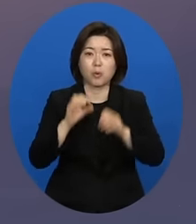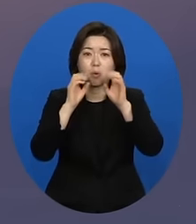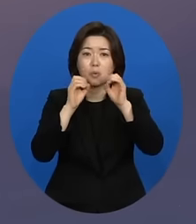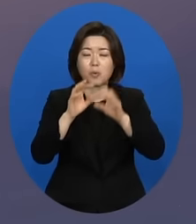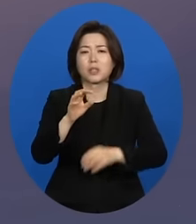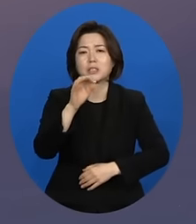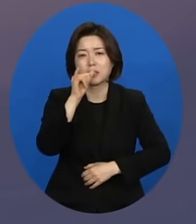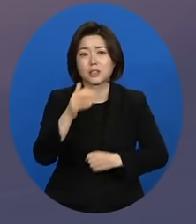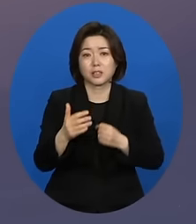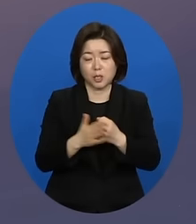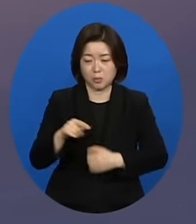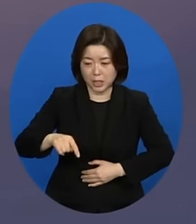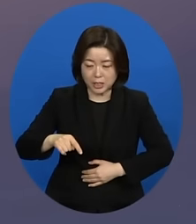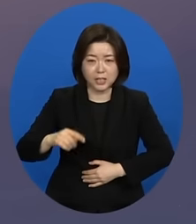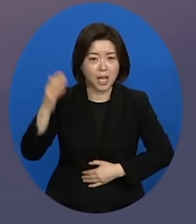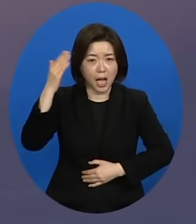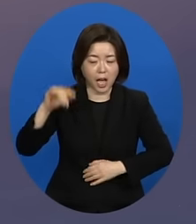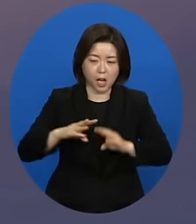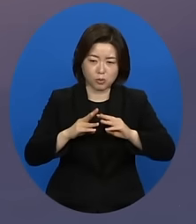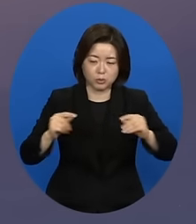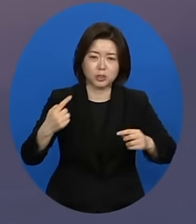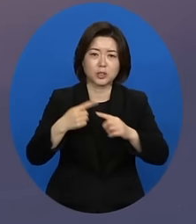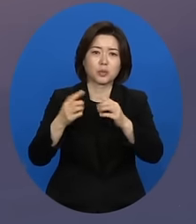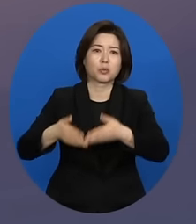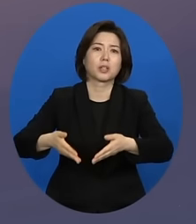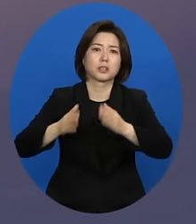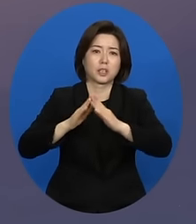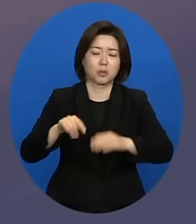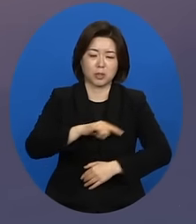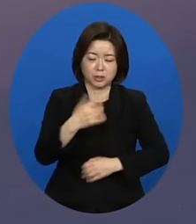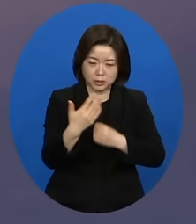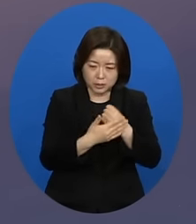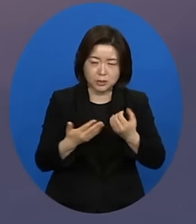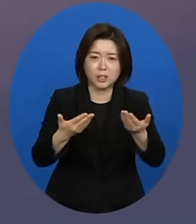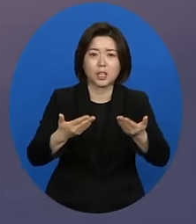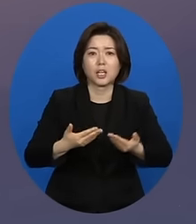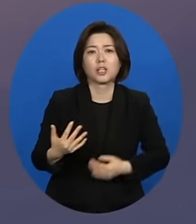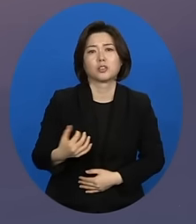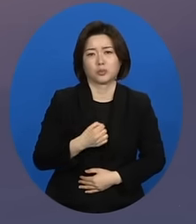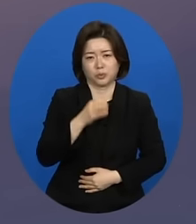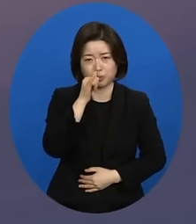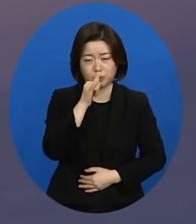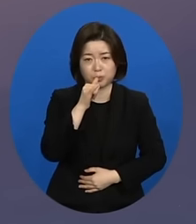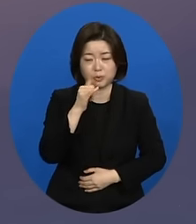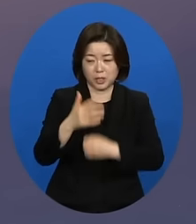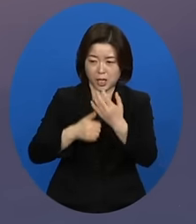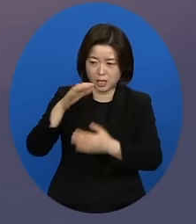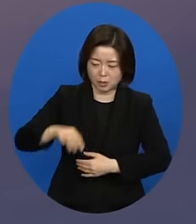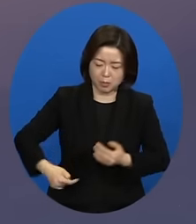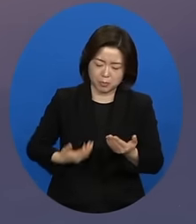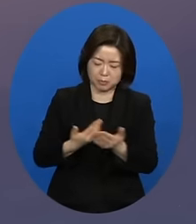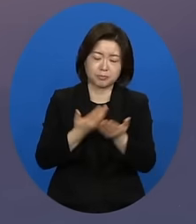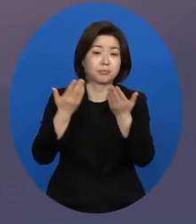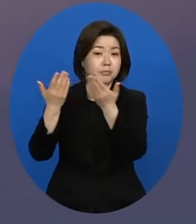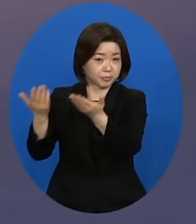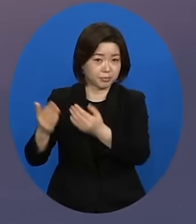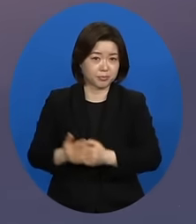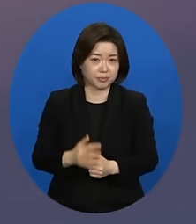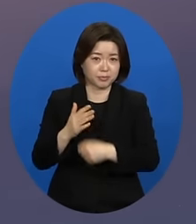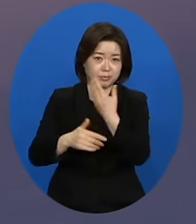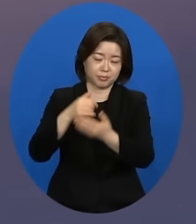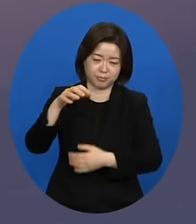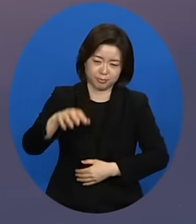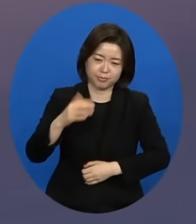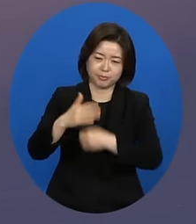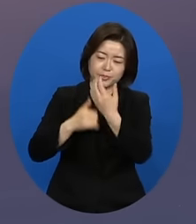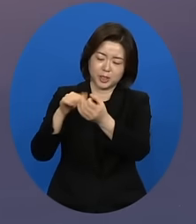세워졌고 우리는 그 혜택을 누리고 있습니다. 우리 하나님 앞에 회개합시다. 하나님,